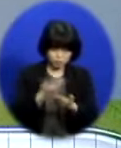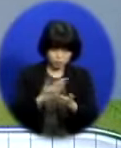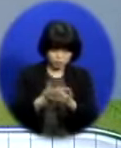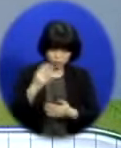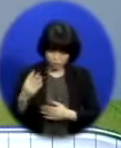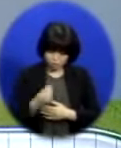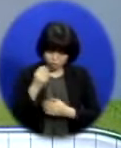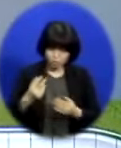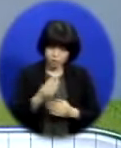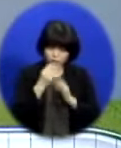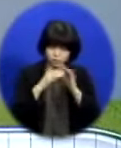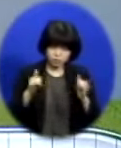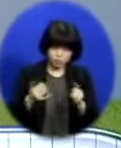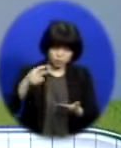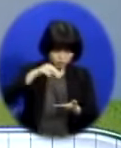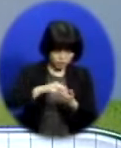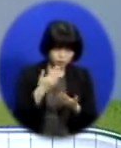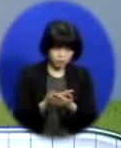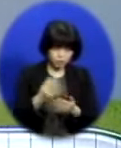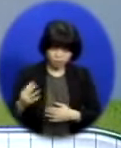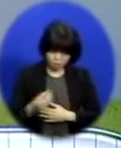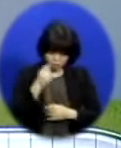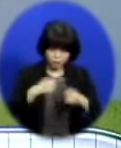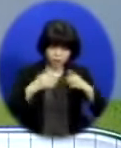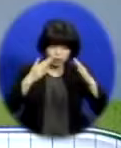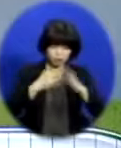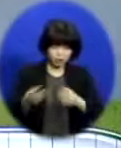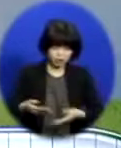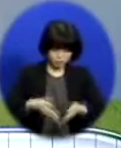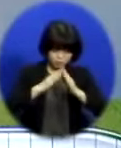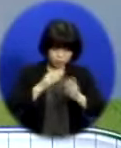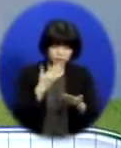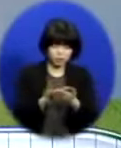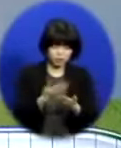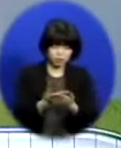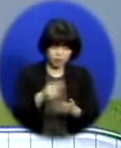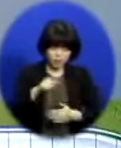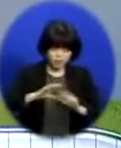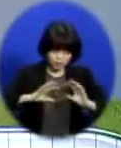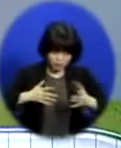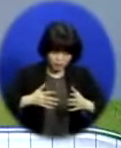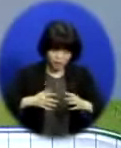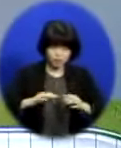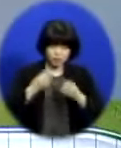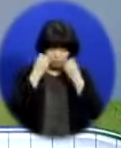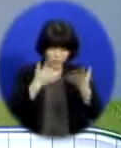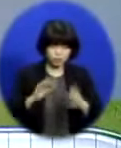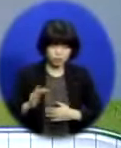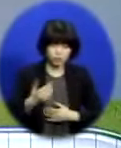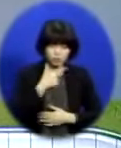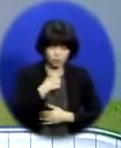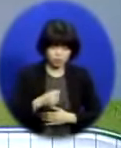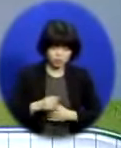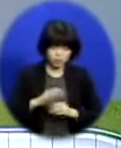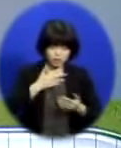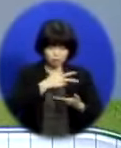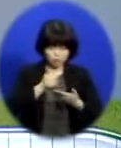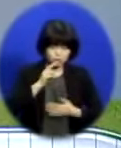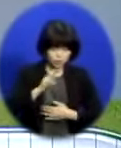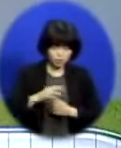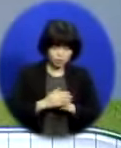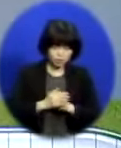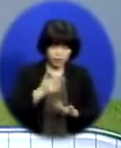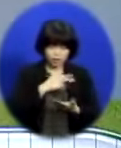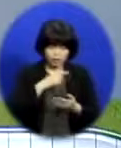거룩한 성도로 일어나게 하시고 거룩한 교회가 세워지게 하소서이 나라가 새로워지게 되기를 원합니다 주여